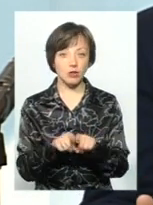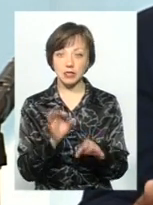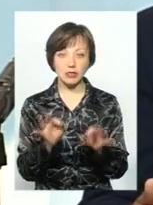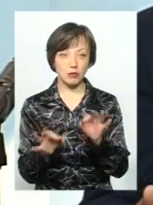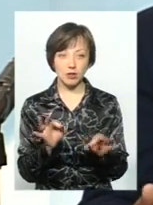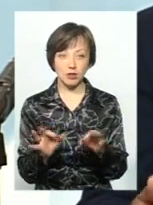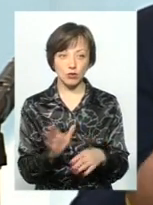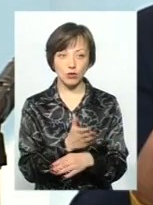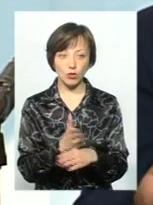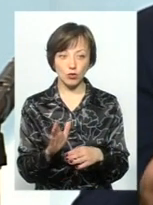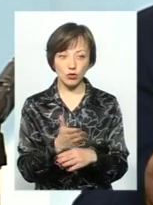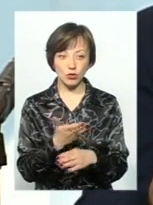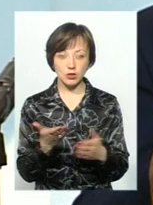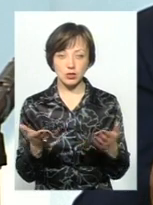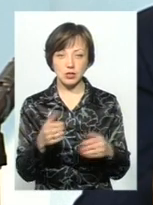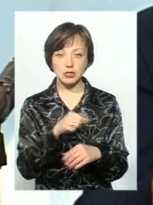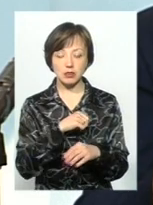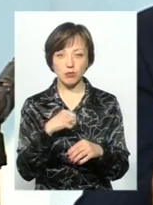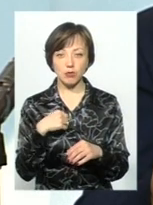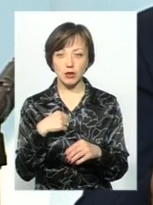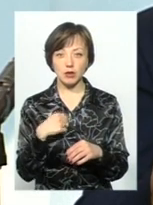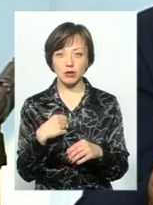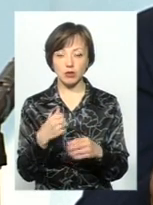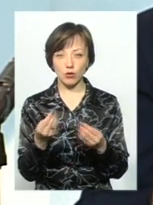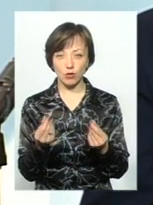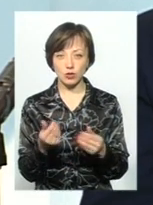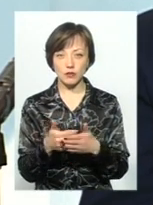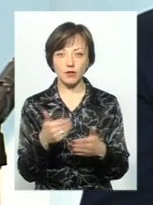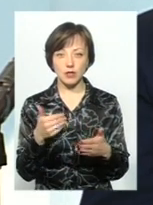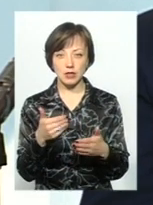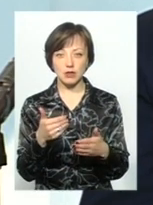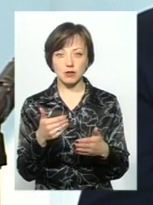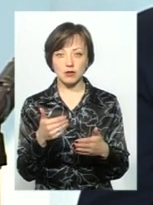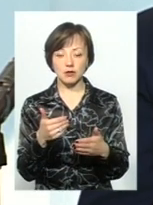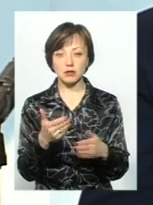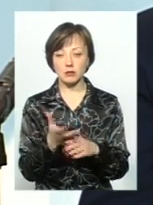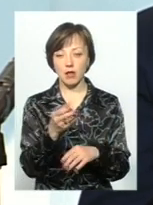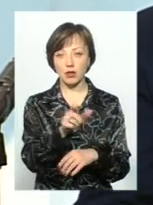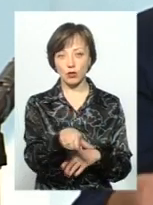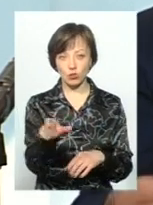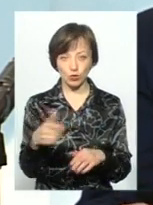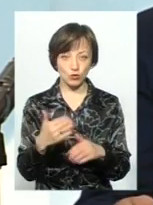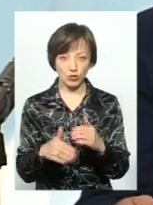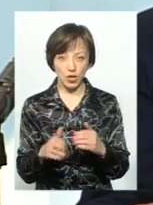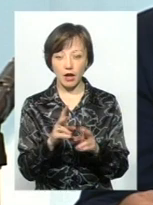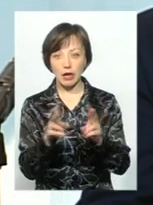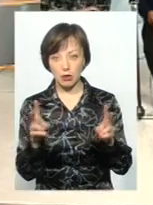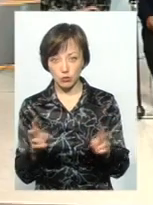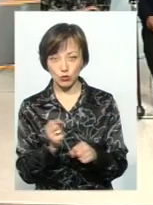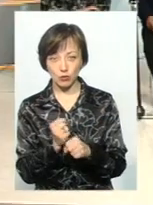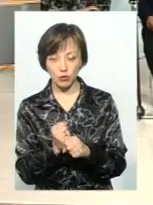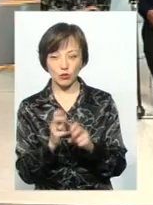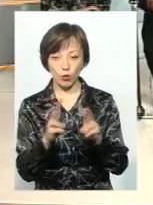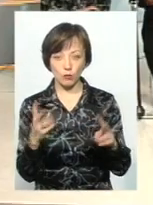несправедливий розподіл вже самих надходжень від сплати людей відбувся. Вже кимось відбувся і